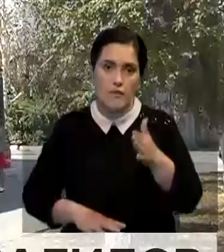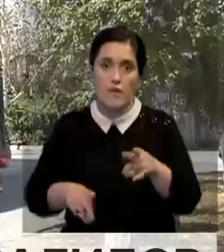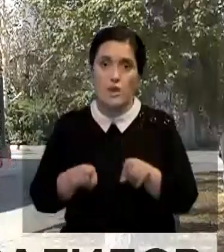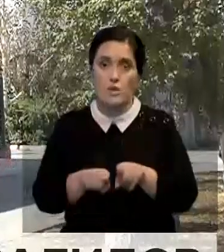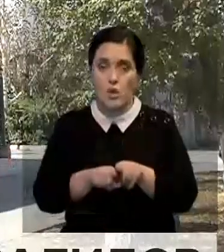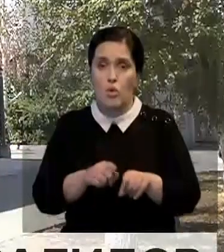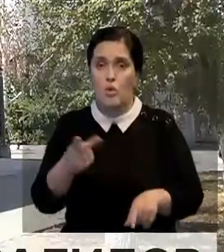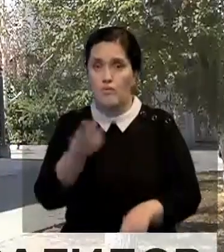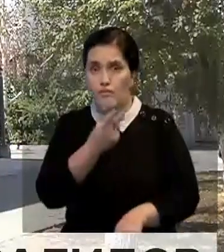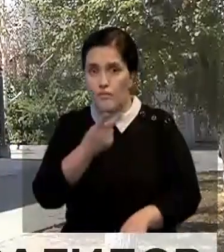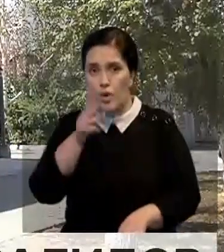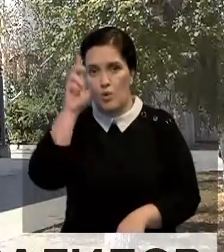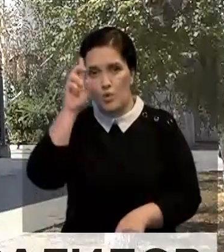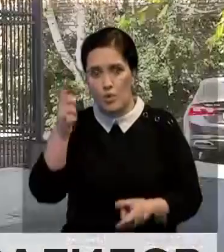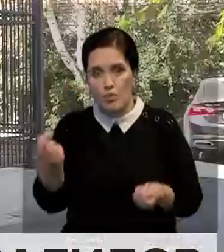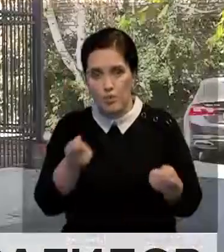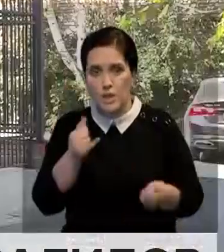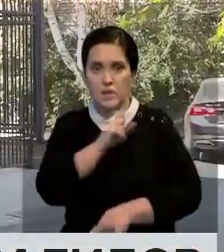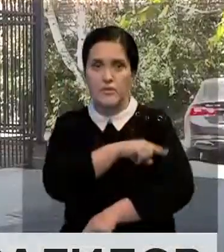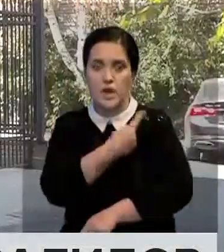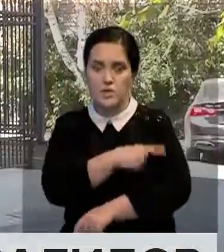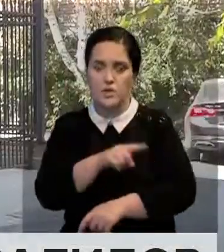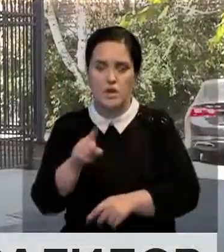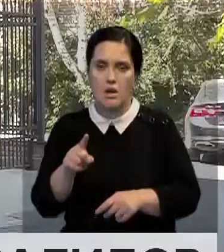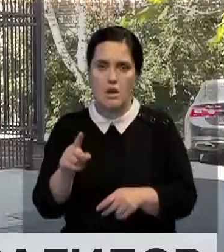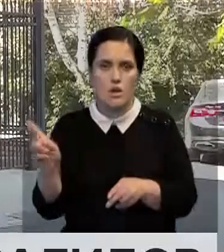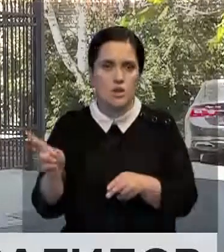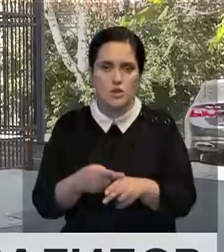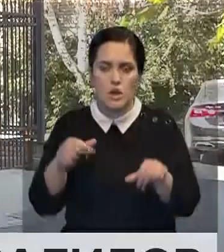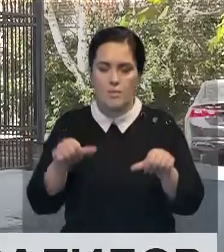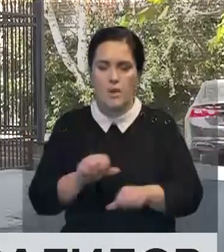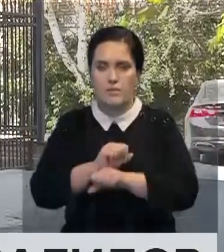чиновницу и врача лишили права трудиться на госслужбе и в квази-госсекторе.